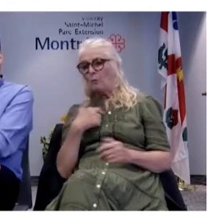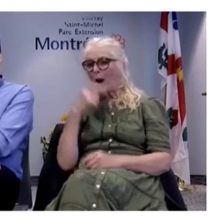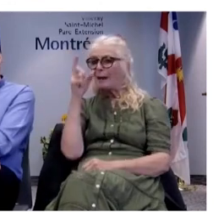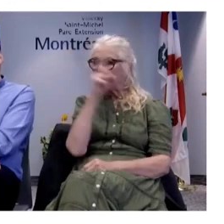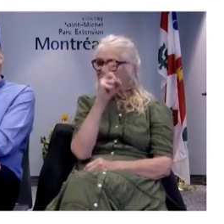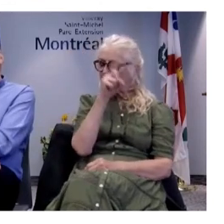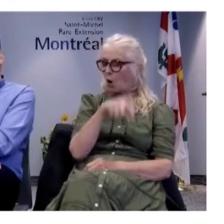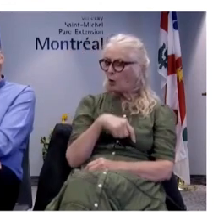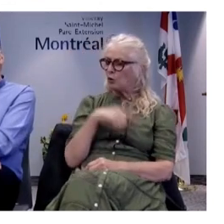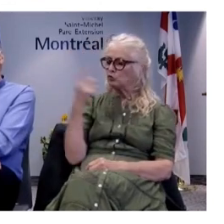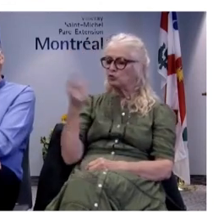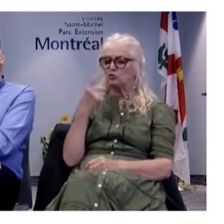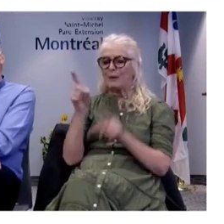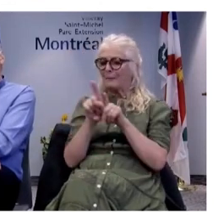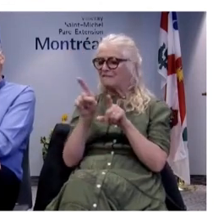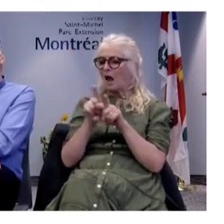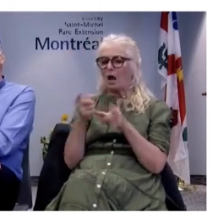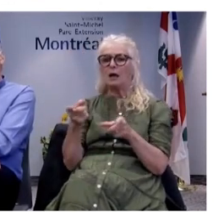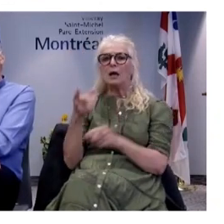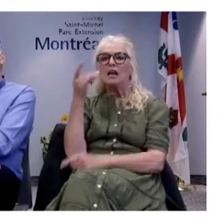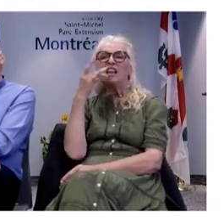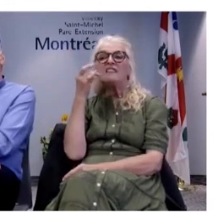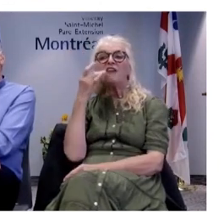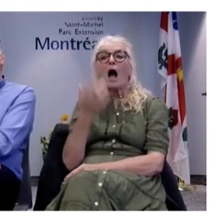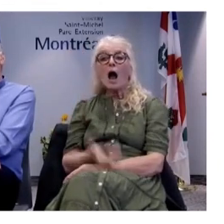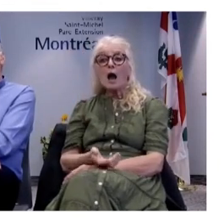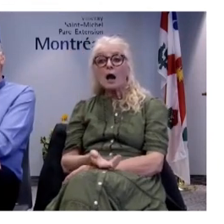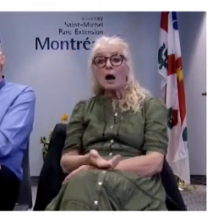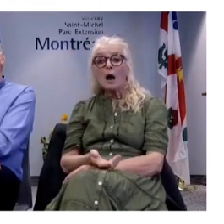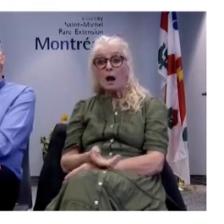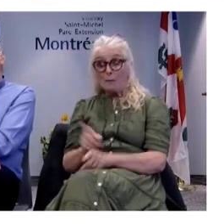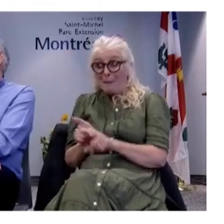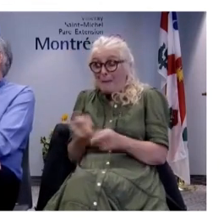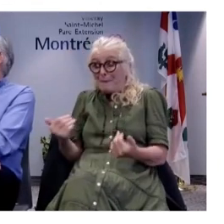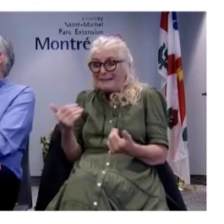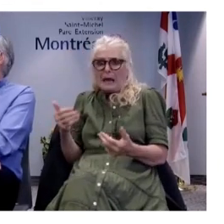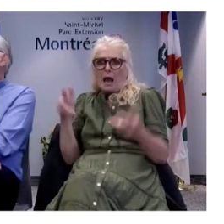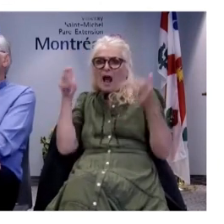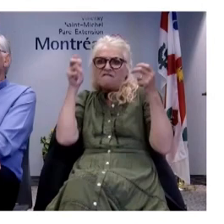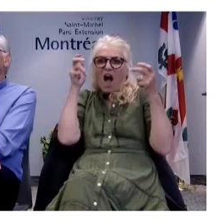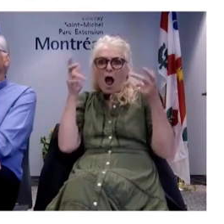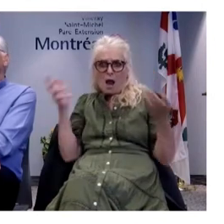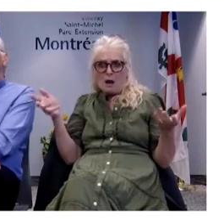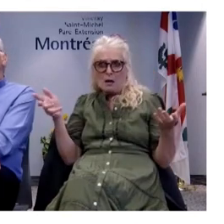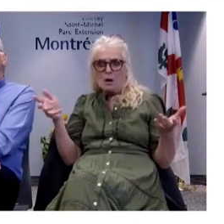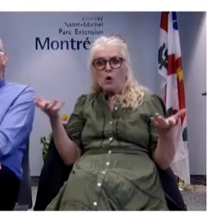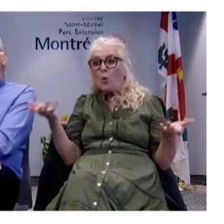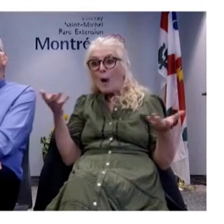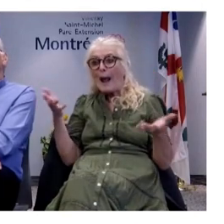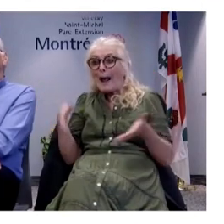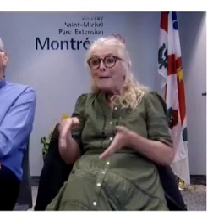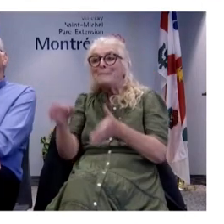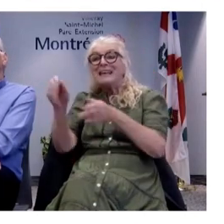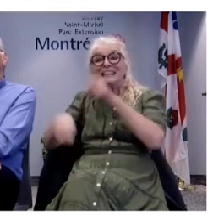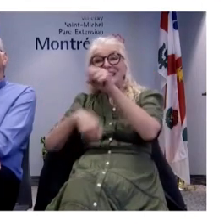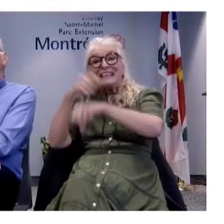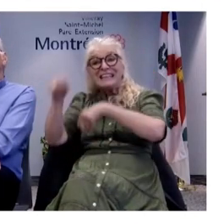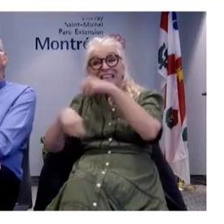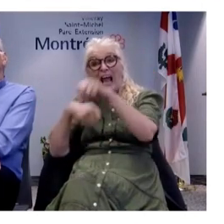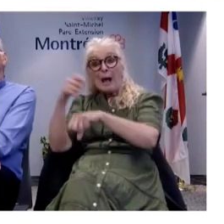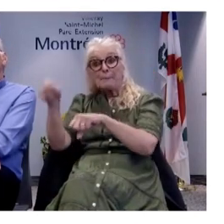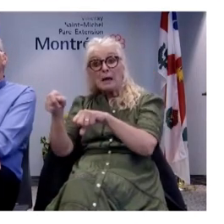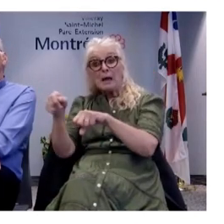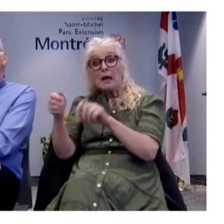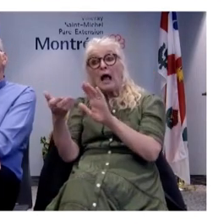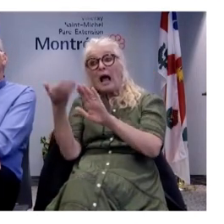l'hiver même présentement c'est l'enfer les pistes cyclables ont retiré plus de 80